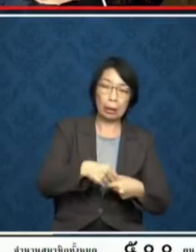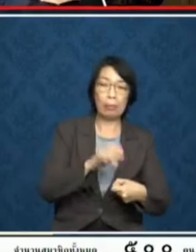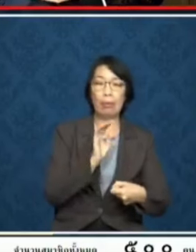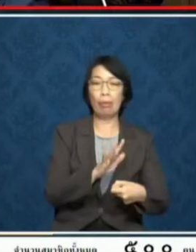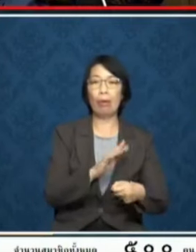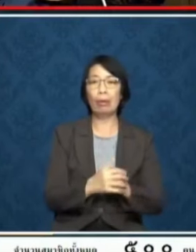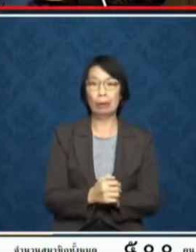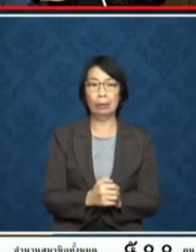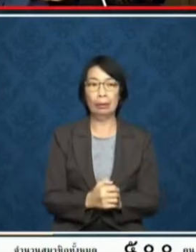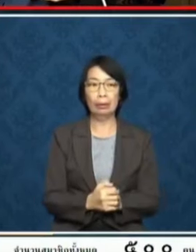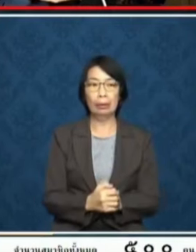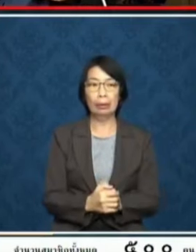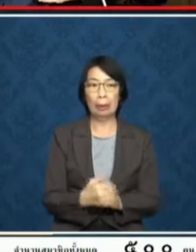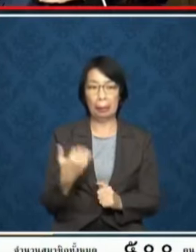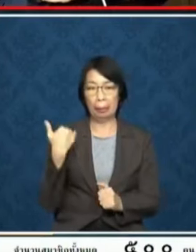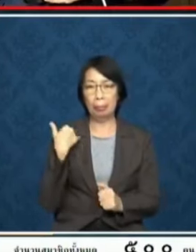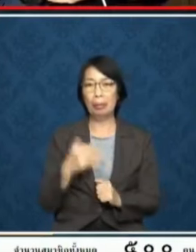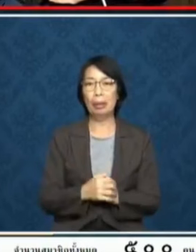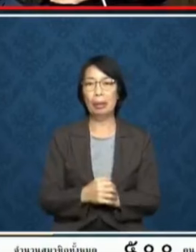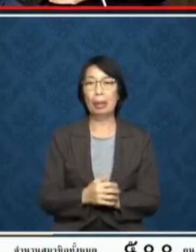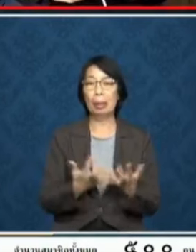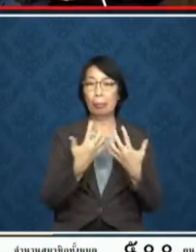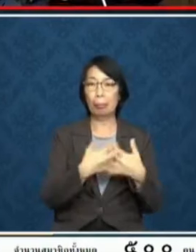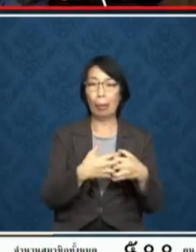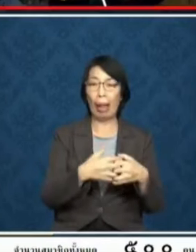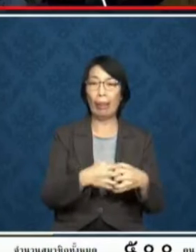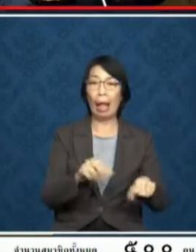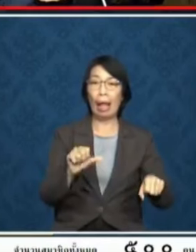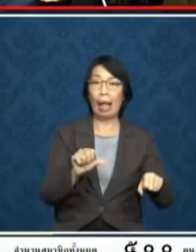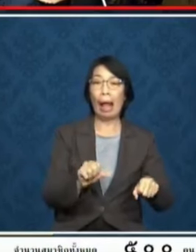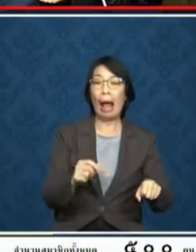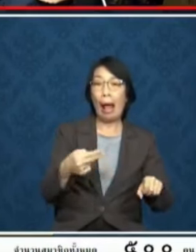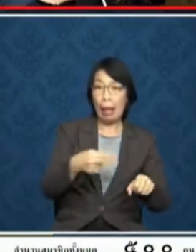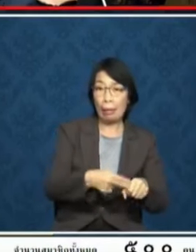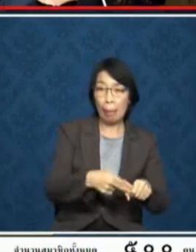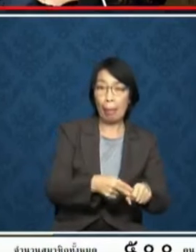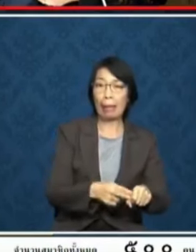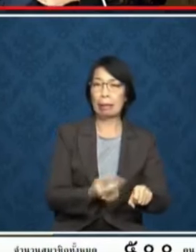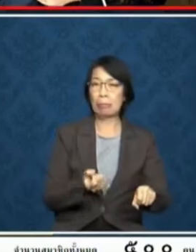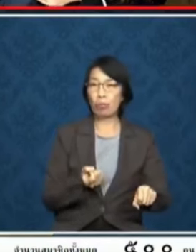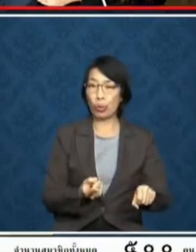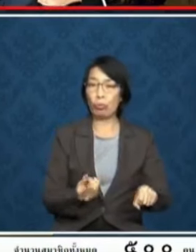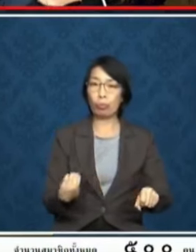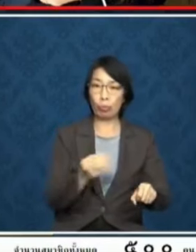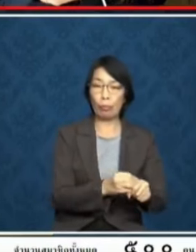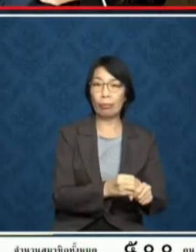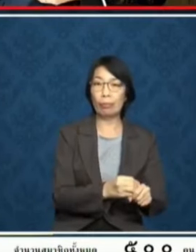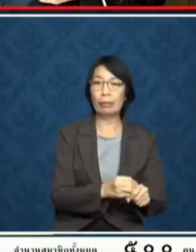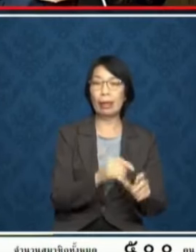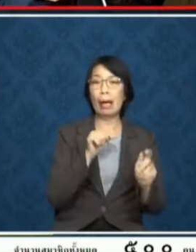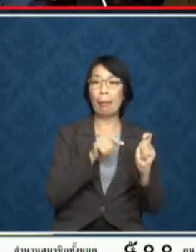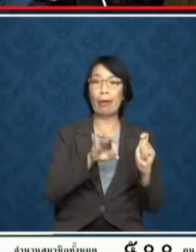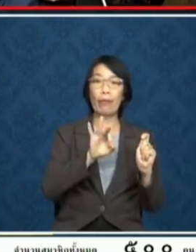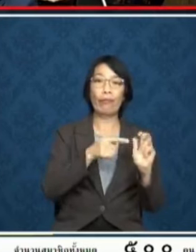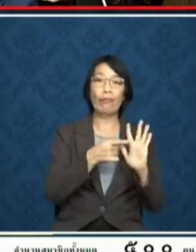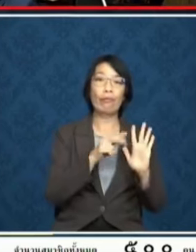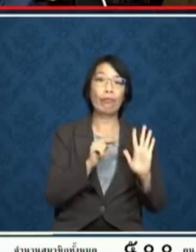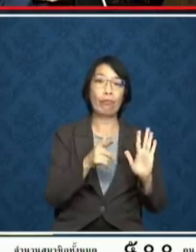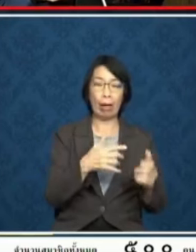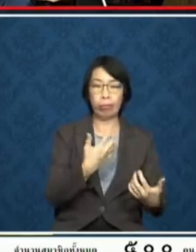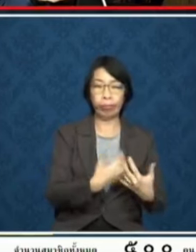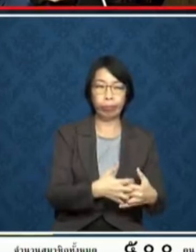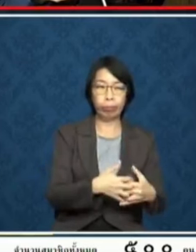นะคะได้ระบุไว้ว่ามีการผลิตน้ำมันดิบที่ฝางเชียงใหม่เนี่ยนะคะเป็นจำนวน 365,000 บ